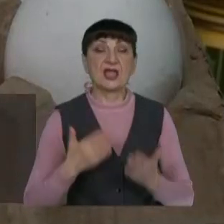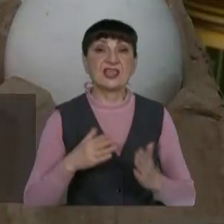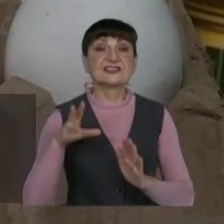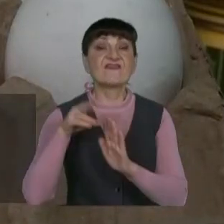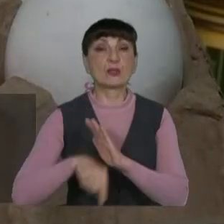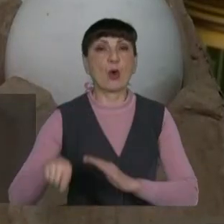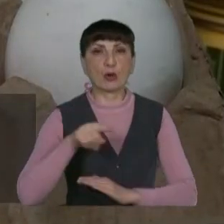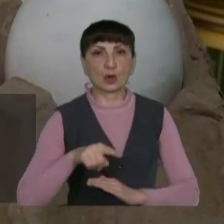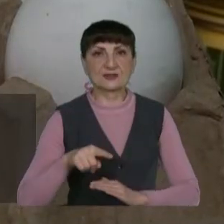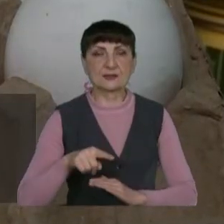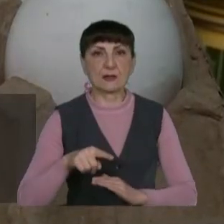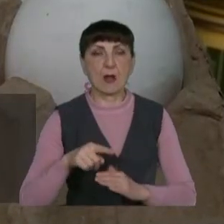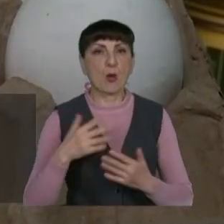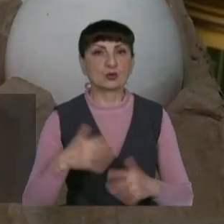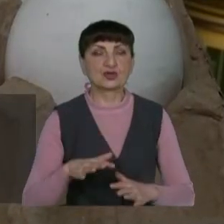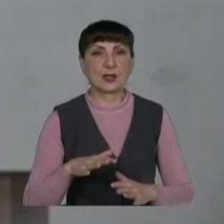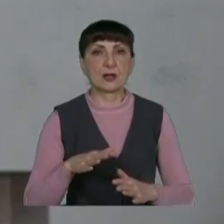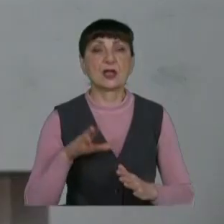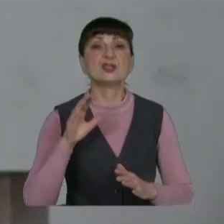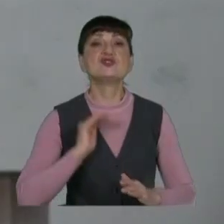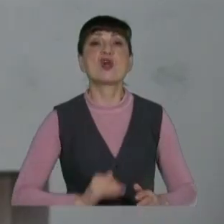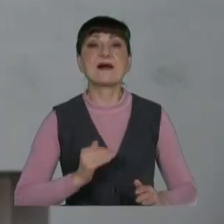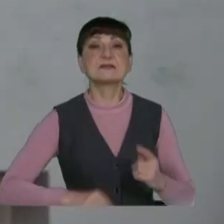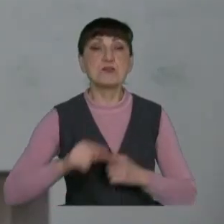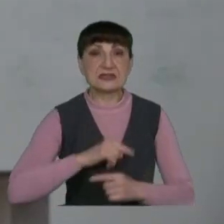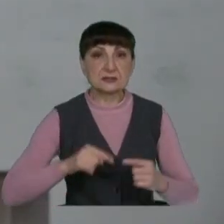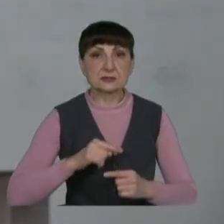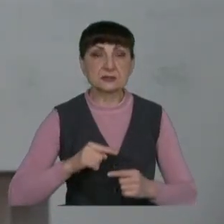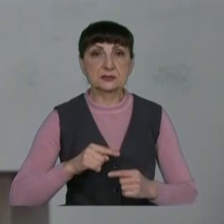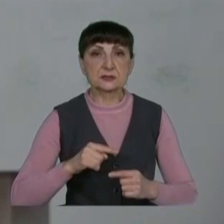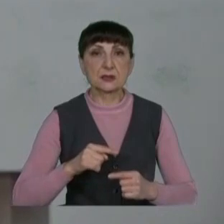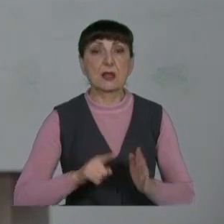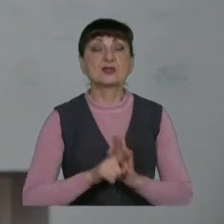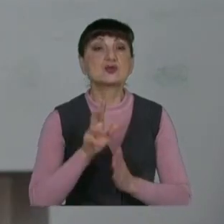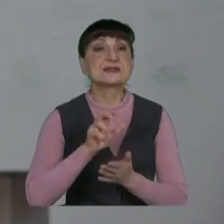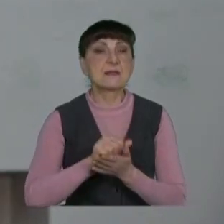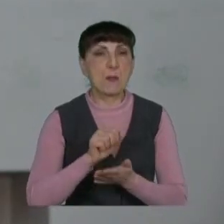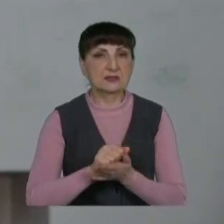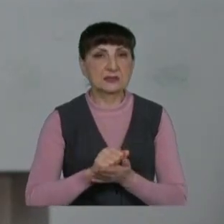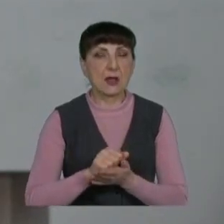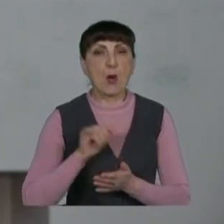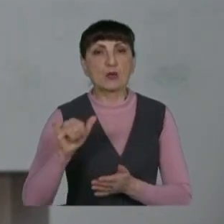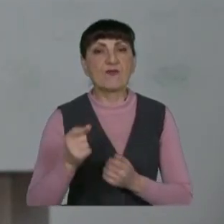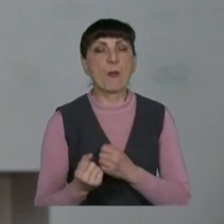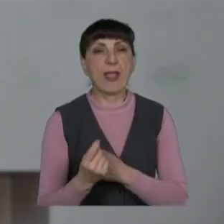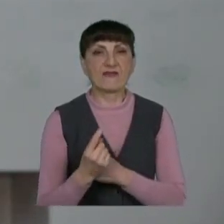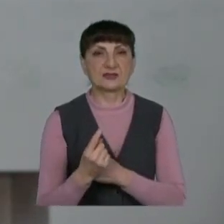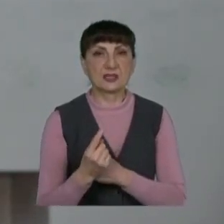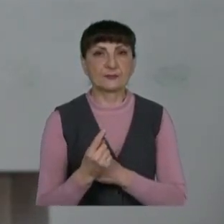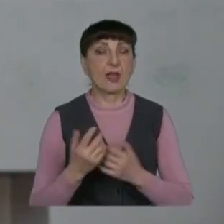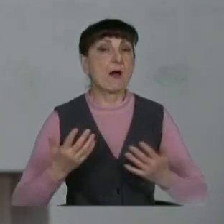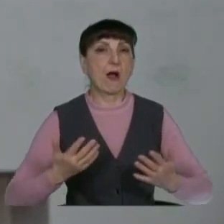отрасль пойдет, допустим, в том числе частный бизнес, который начнет этим заниматься, у которого появится